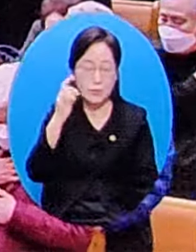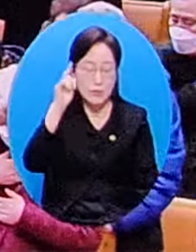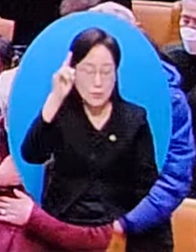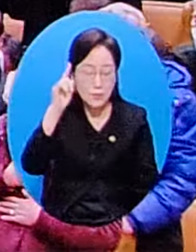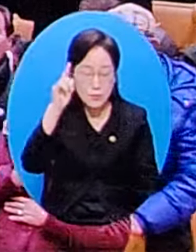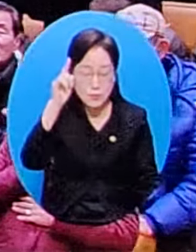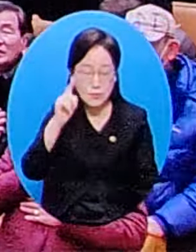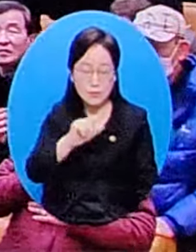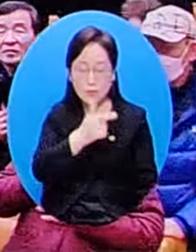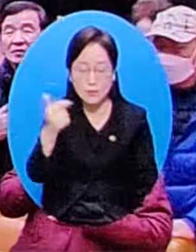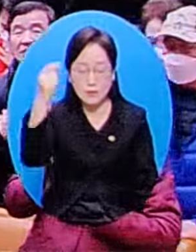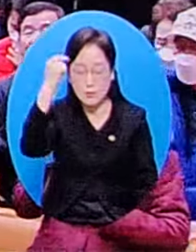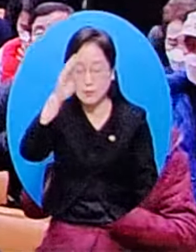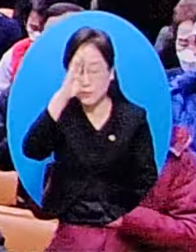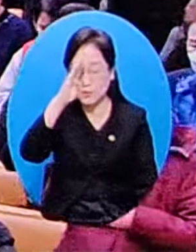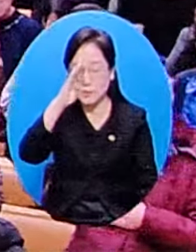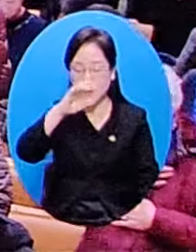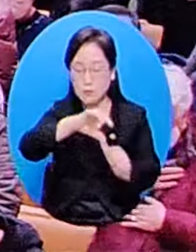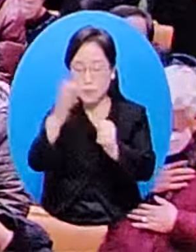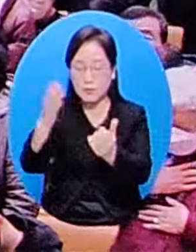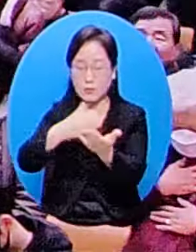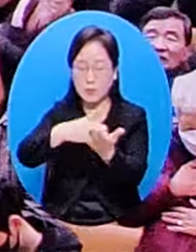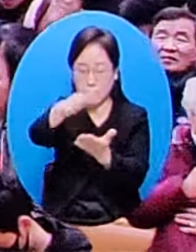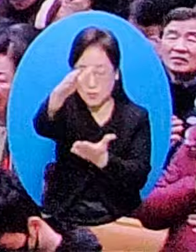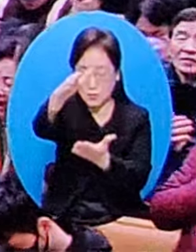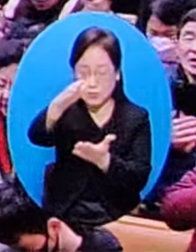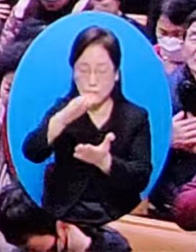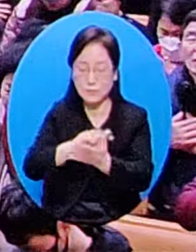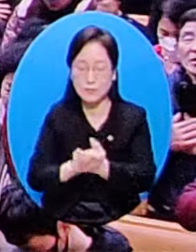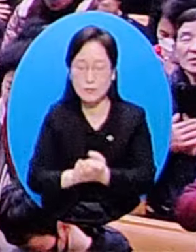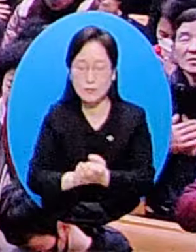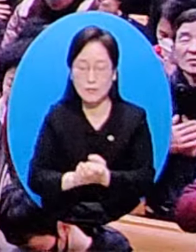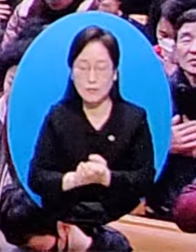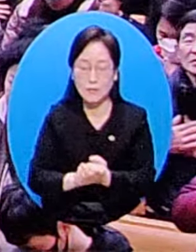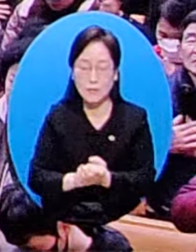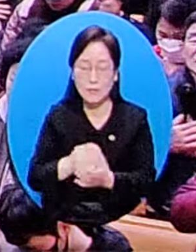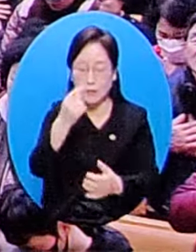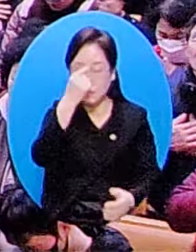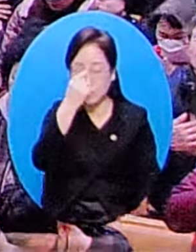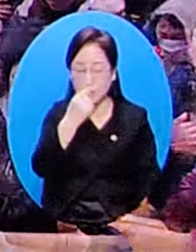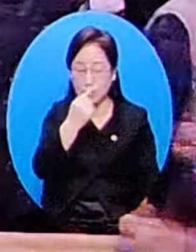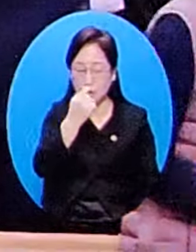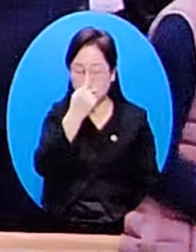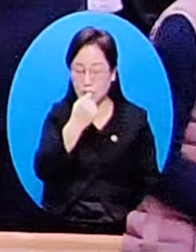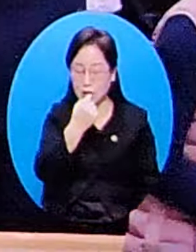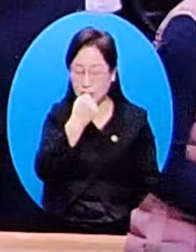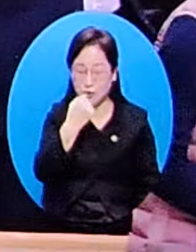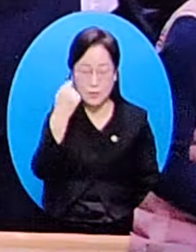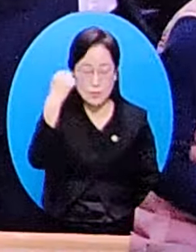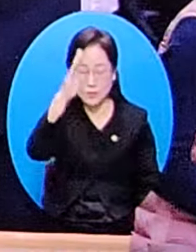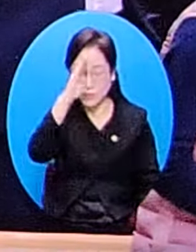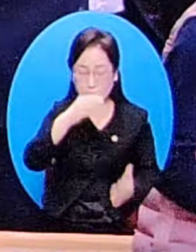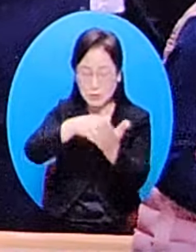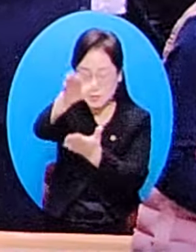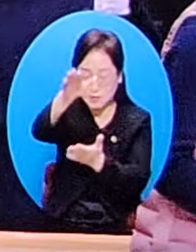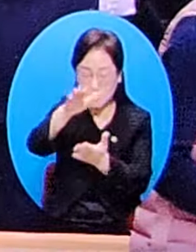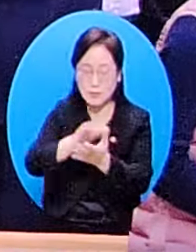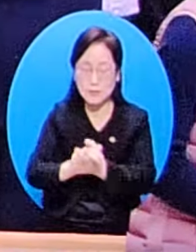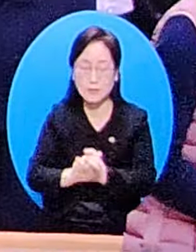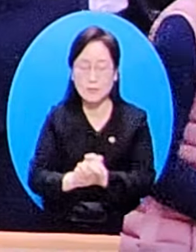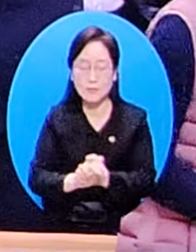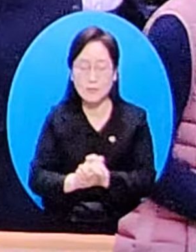노이로제, 각종 정신질환은 묶음을 놓고 떠나 갈지어다. 눈과 코와 입과 귀와 목의 질병은 떠나